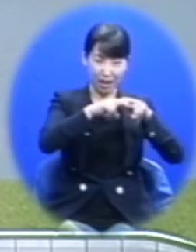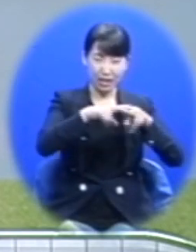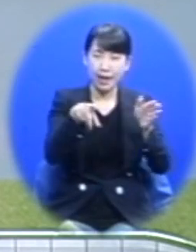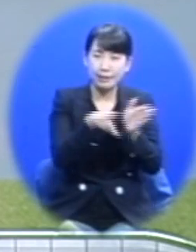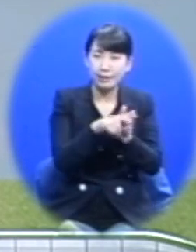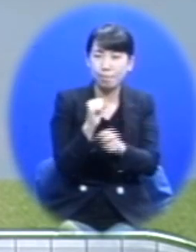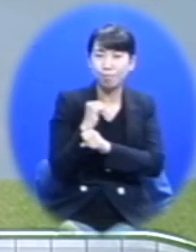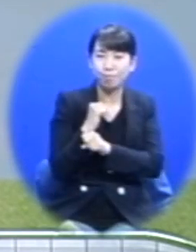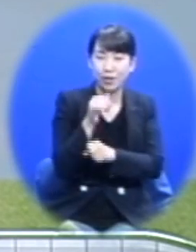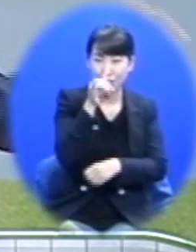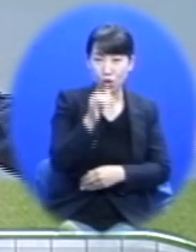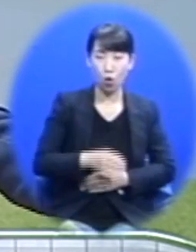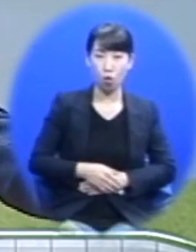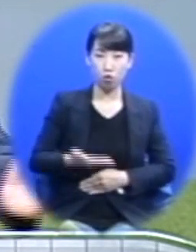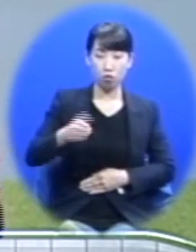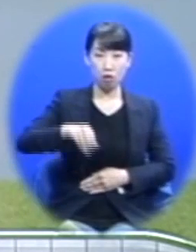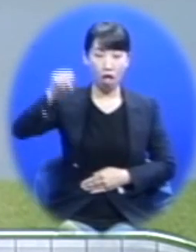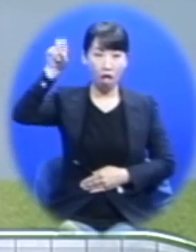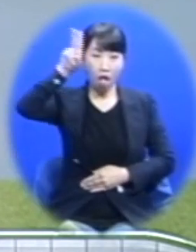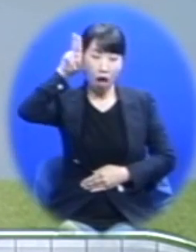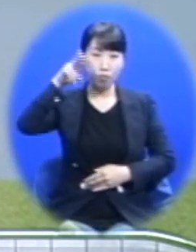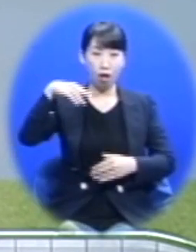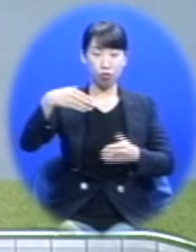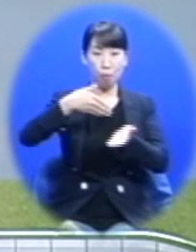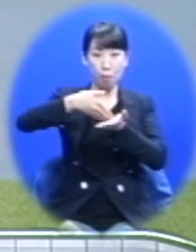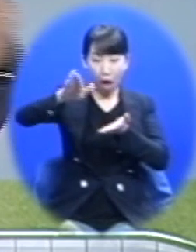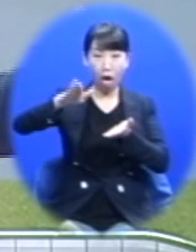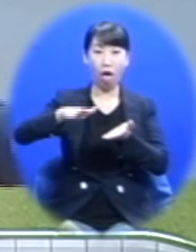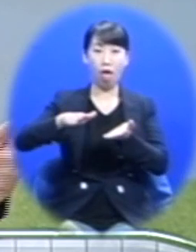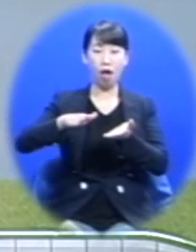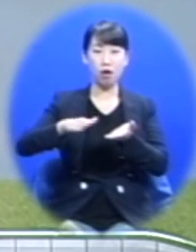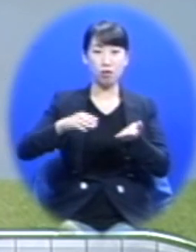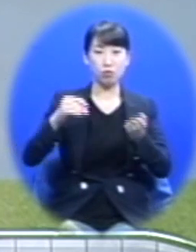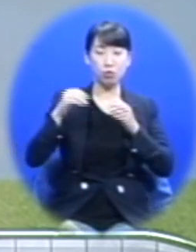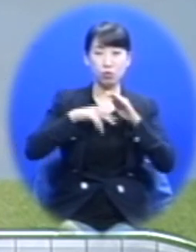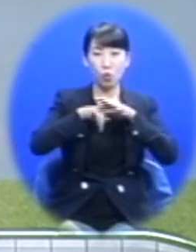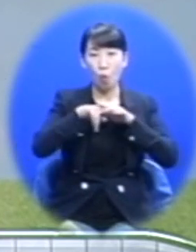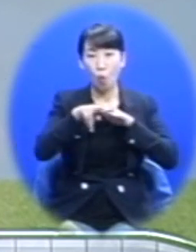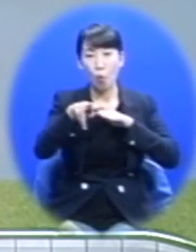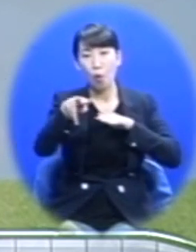왕인데. 그런데 하루아침에 왕궁에서 쫓겨났어요. 피난길에 들어섰어요.